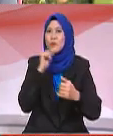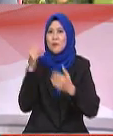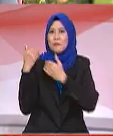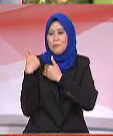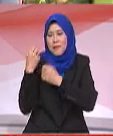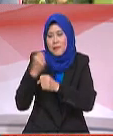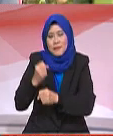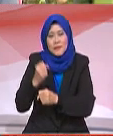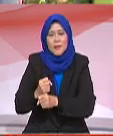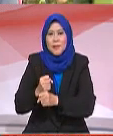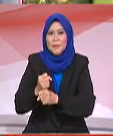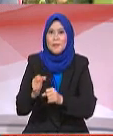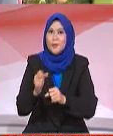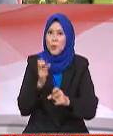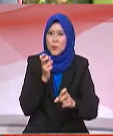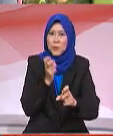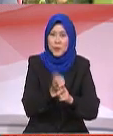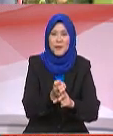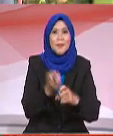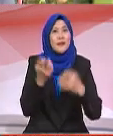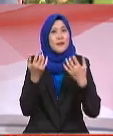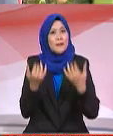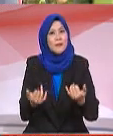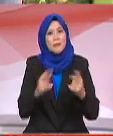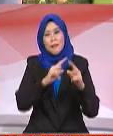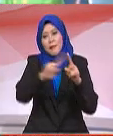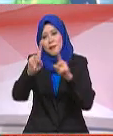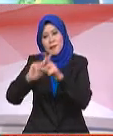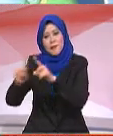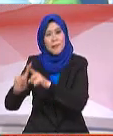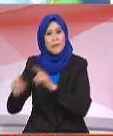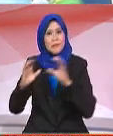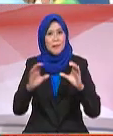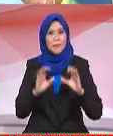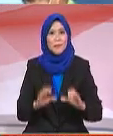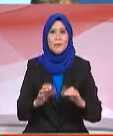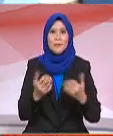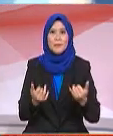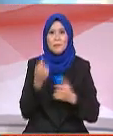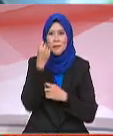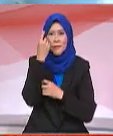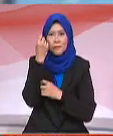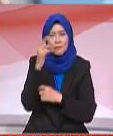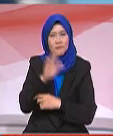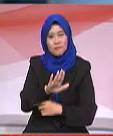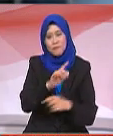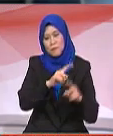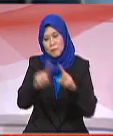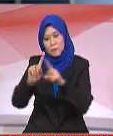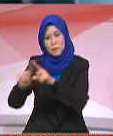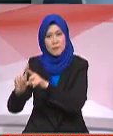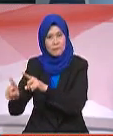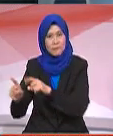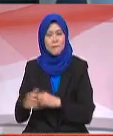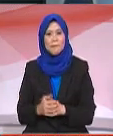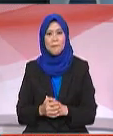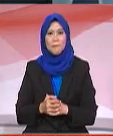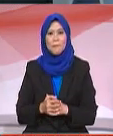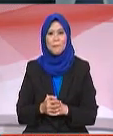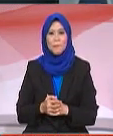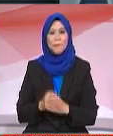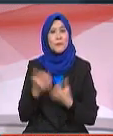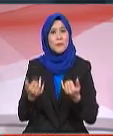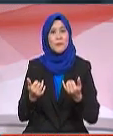tugasan yang mudah. Ditambah lagi dengan pelbagai ragam dan karena serta pemahaman mereka yang berbeza-beza. Ia bukan